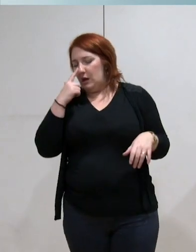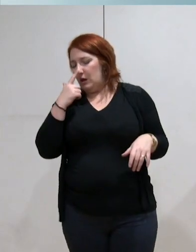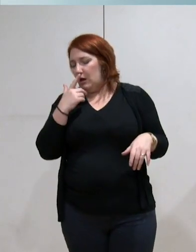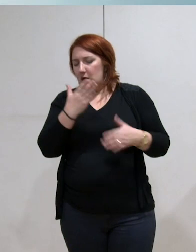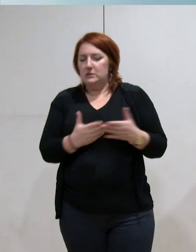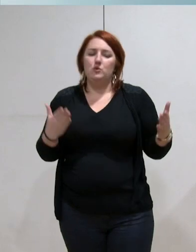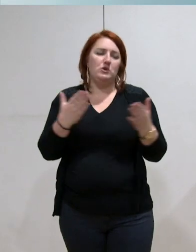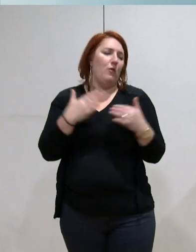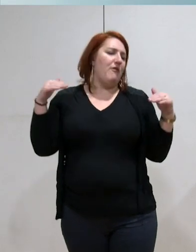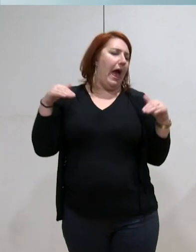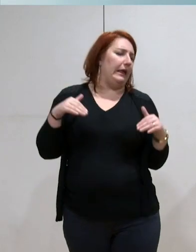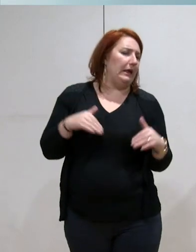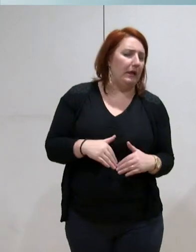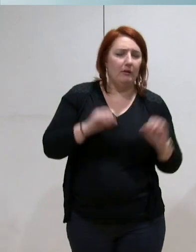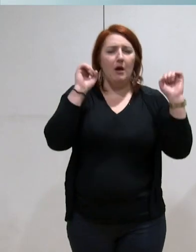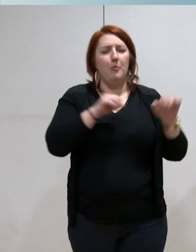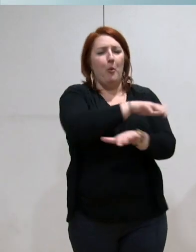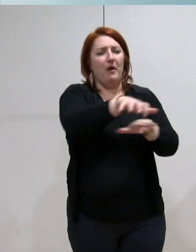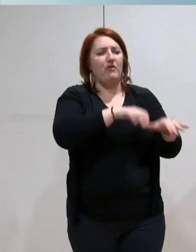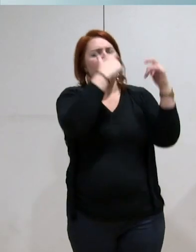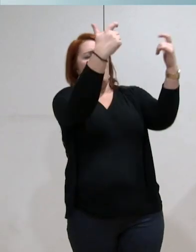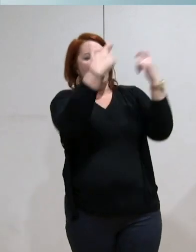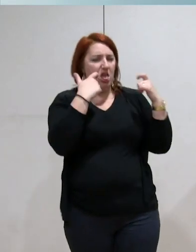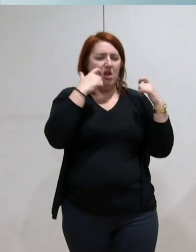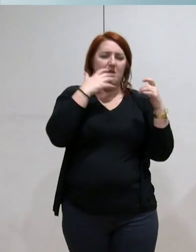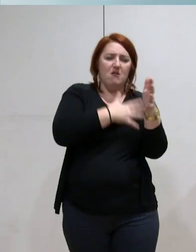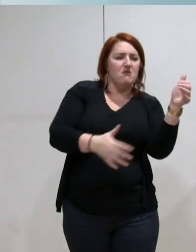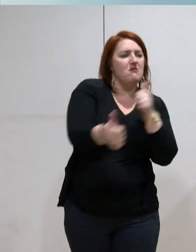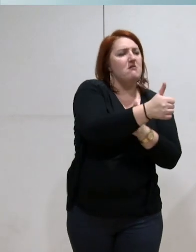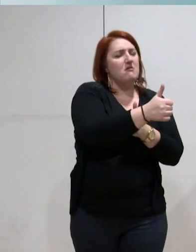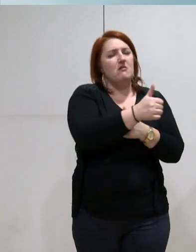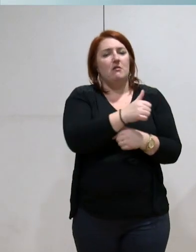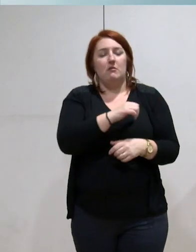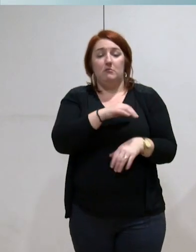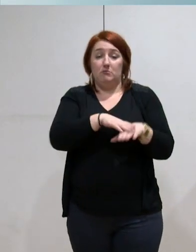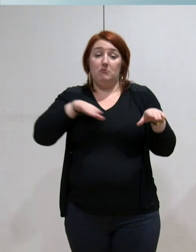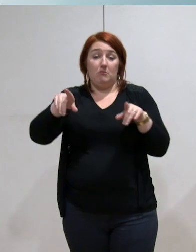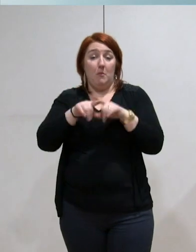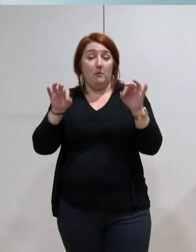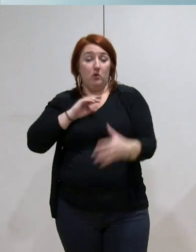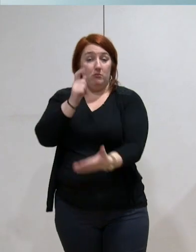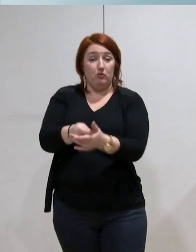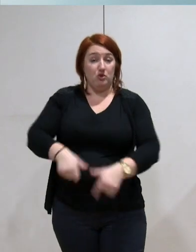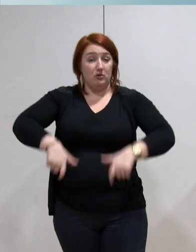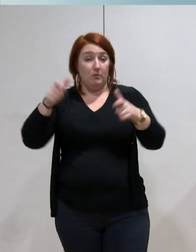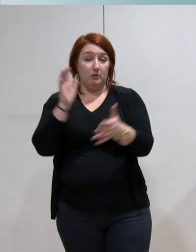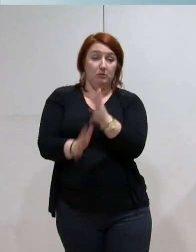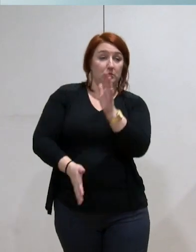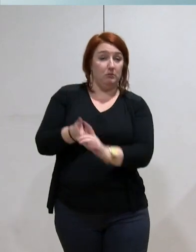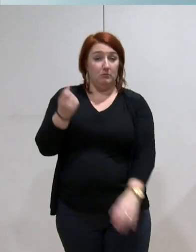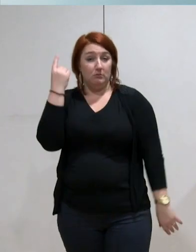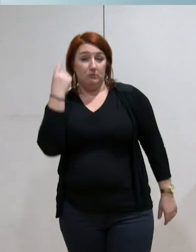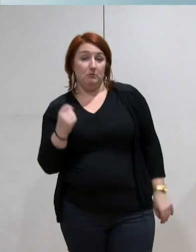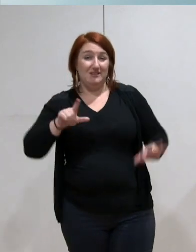et d'un autre côté dire que bah voilà on va acheter un bâtiment tout de suite